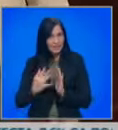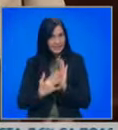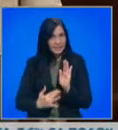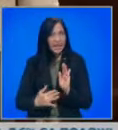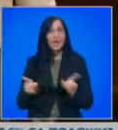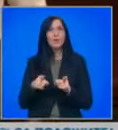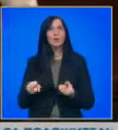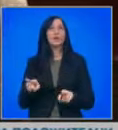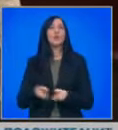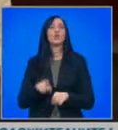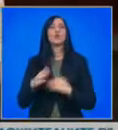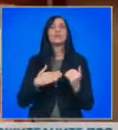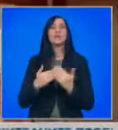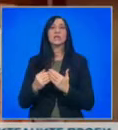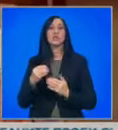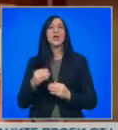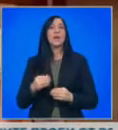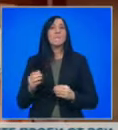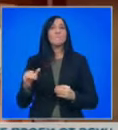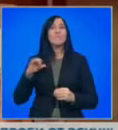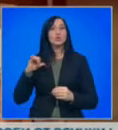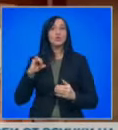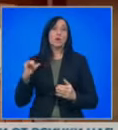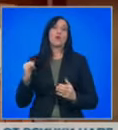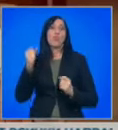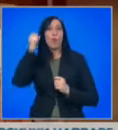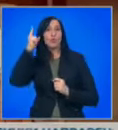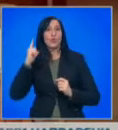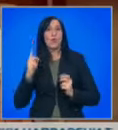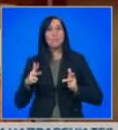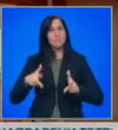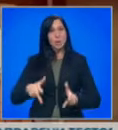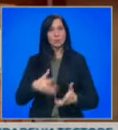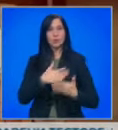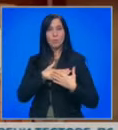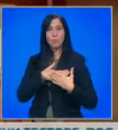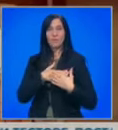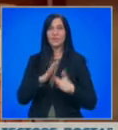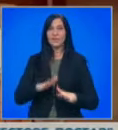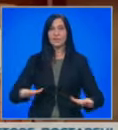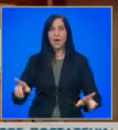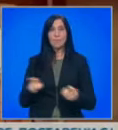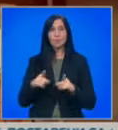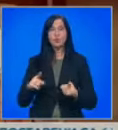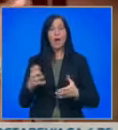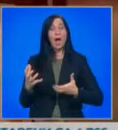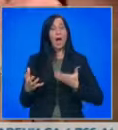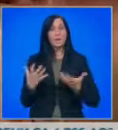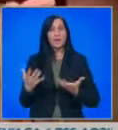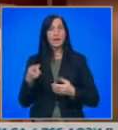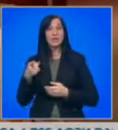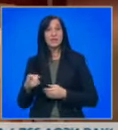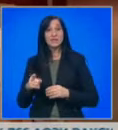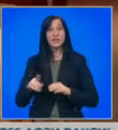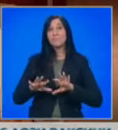изграждат мултикултурен мост. Любов, деца, музика, енергия. Това